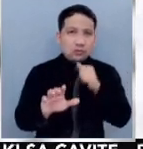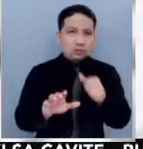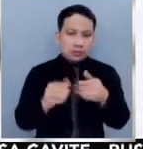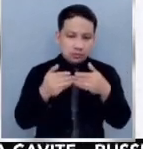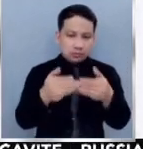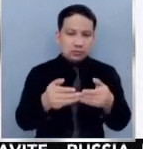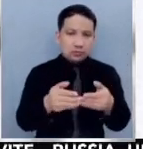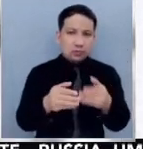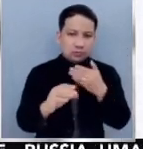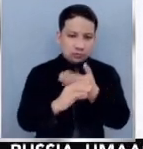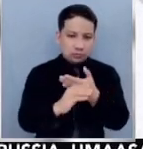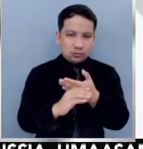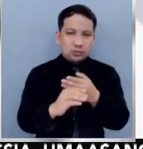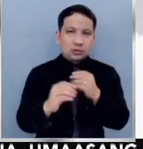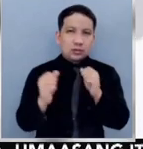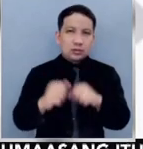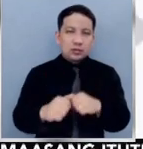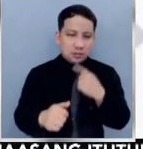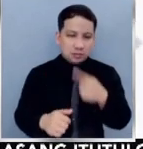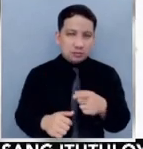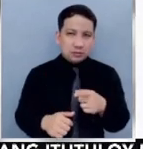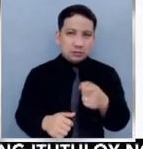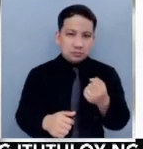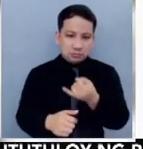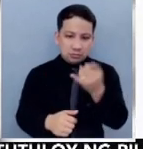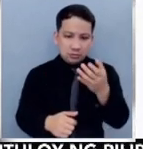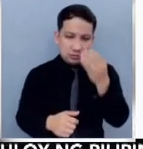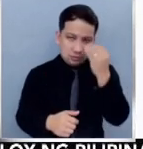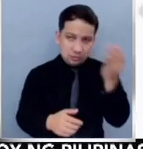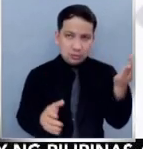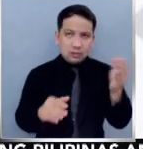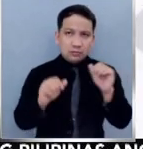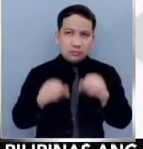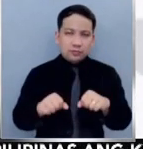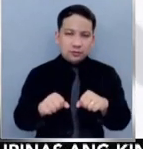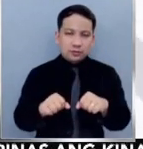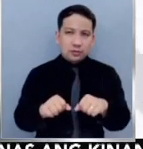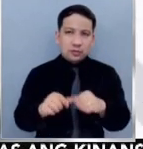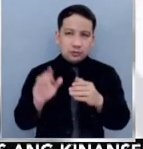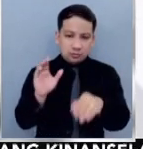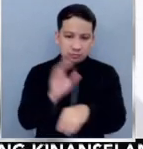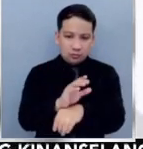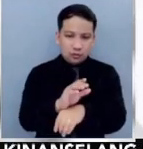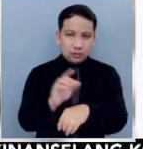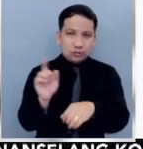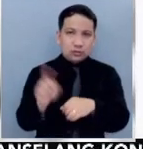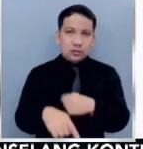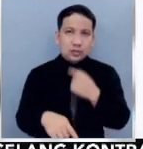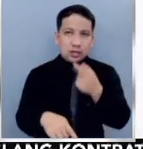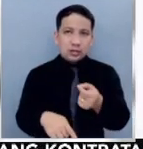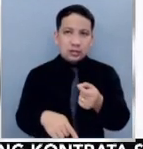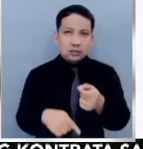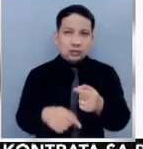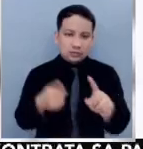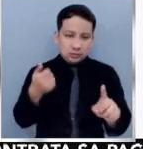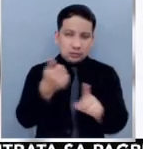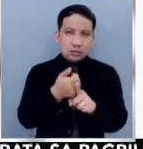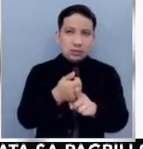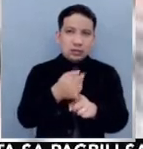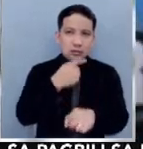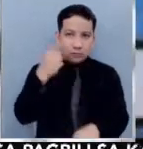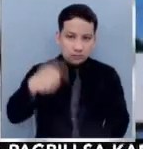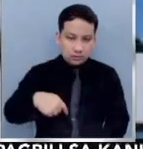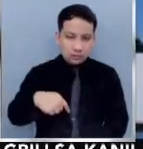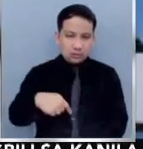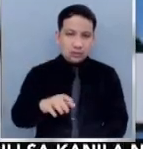kontrata. Ayon daw sa ilang eksperto, maituturing na force majeure ang ginawang pag-atake ng Russia sa bansang